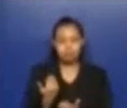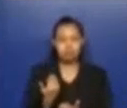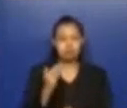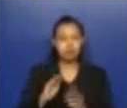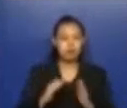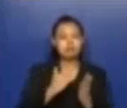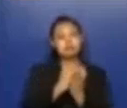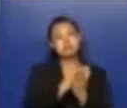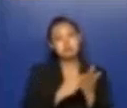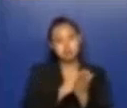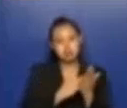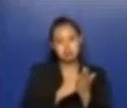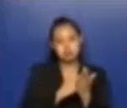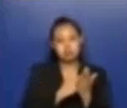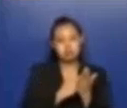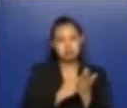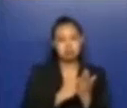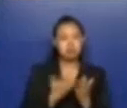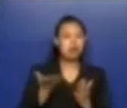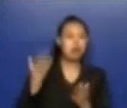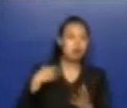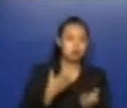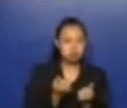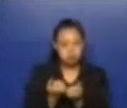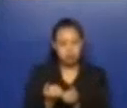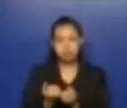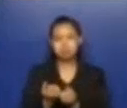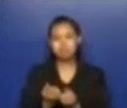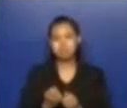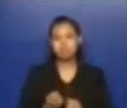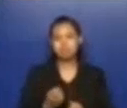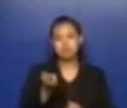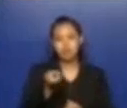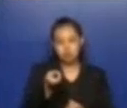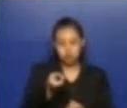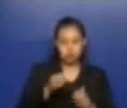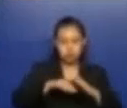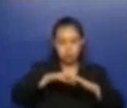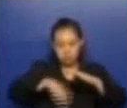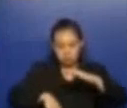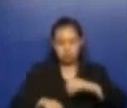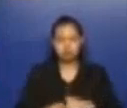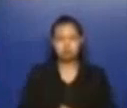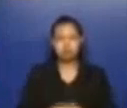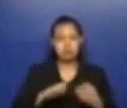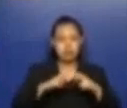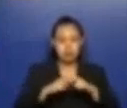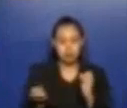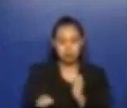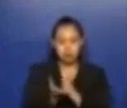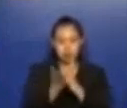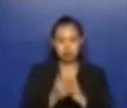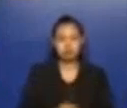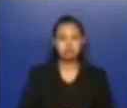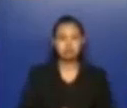ครึ่งหนึ่งของภาษีที่เคยเก็บได้ตรงนี้แหละครับที่จะเป็นปัญหาและที่ซ้ำเ